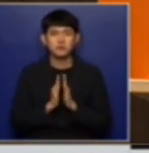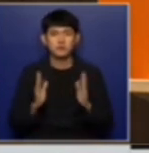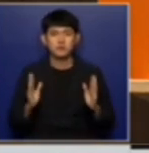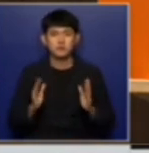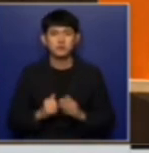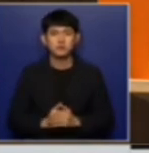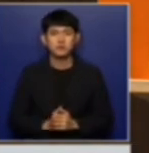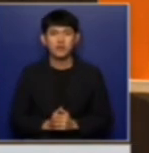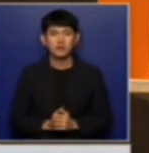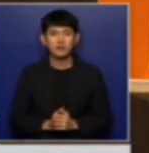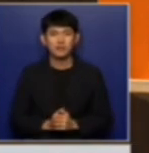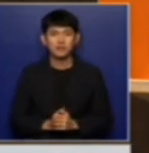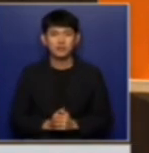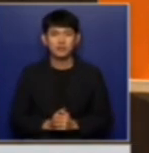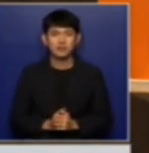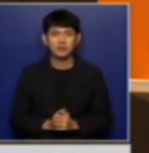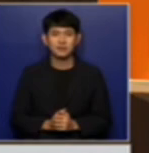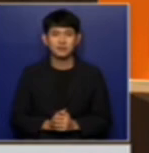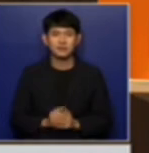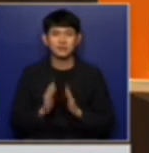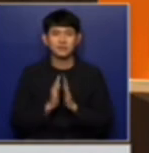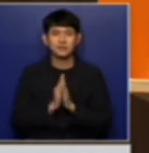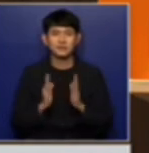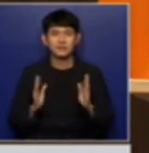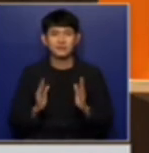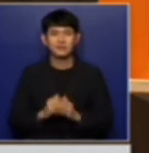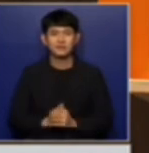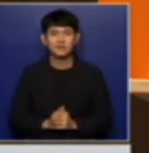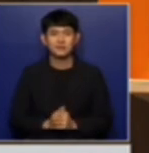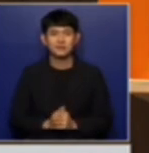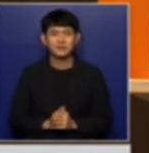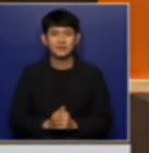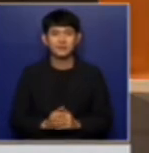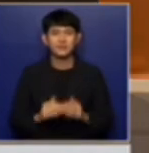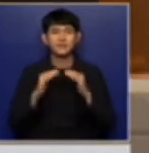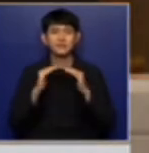ขอบคุณครับต่อไปเชิญคุณ